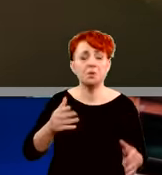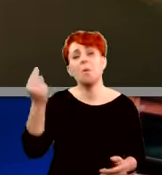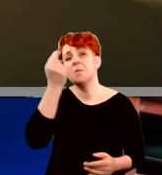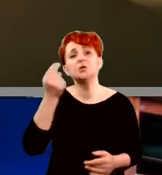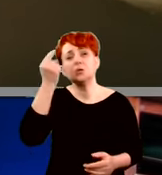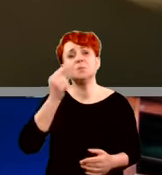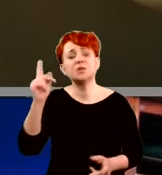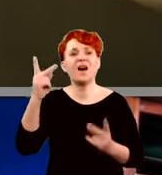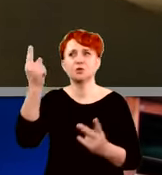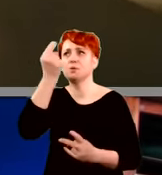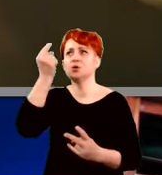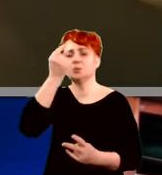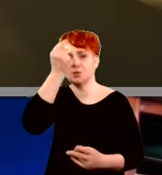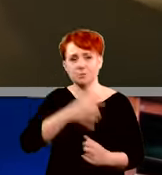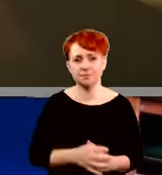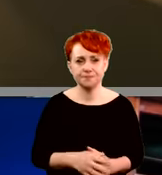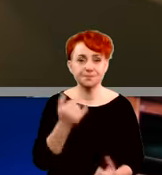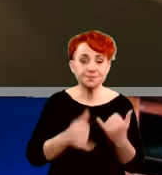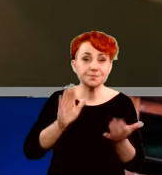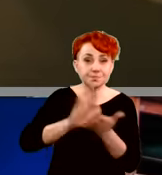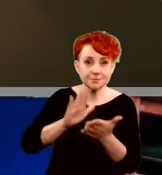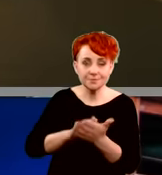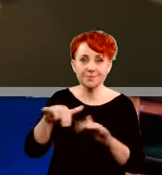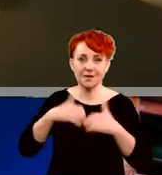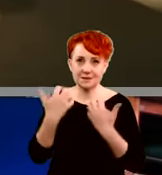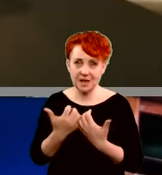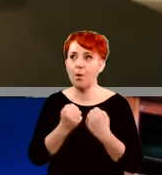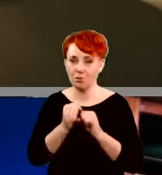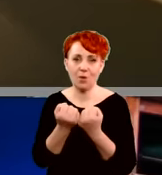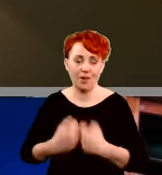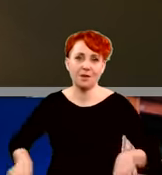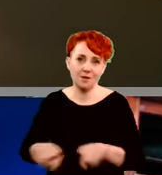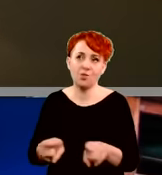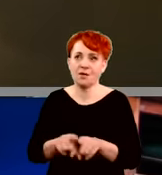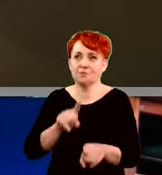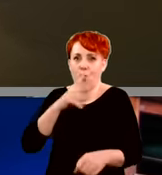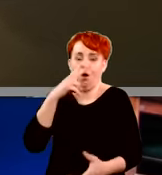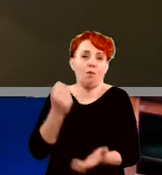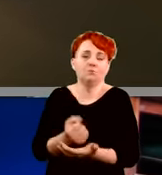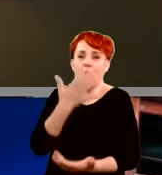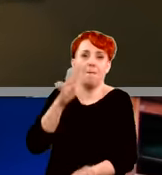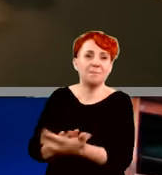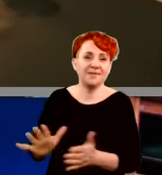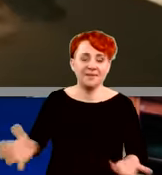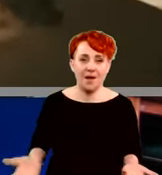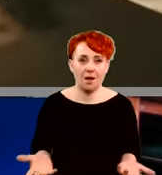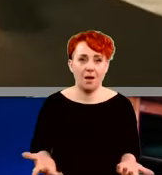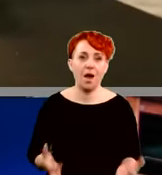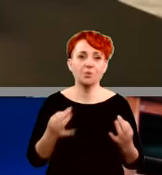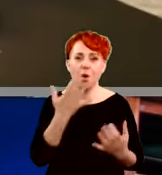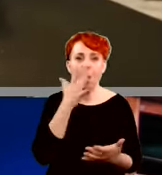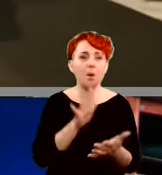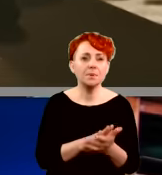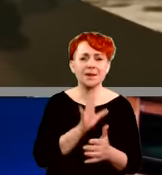naprawdę. Tutaj jak działają na podstawie uchwał Sejmu, tak samo w tej sprawie działają na podstawie opinii. Tylko opinia, z tego co mi się wydaje, jest to wiedza na poziomie